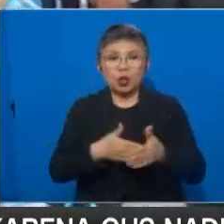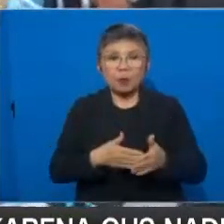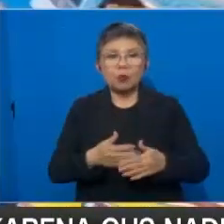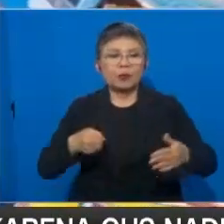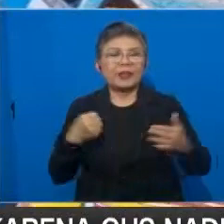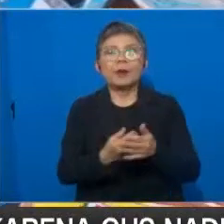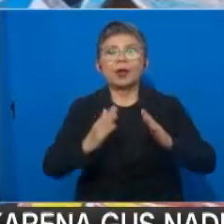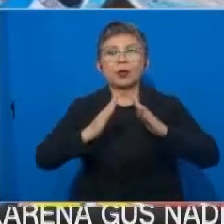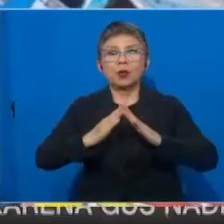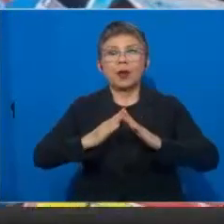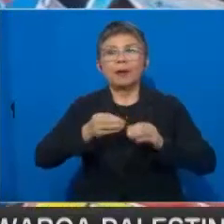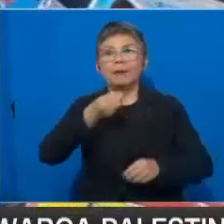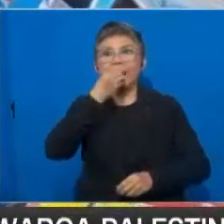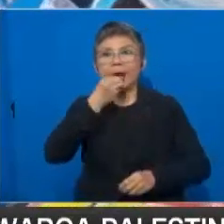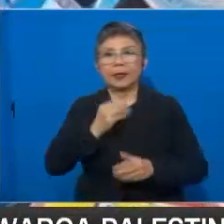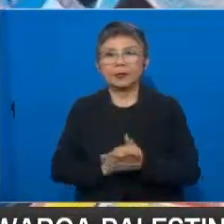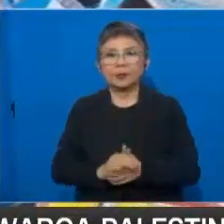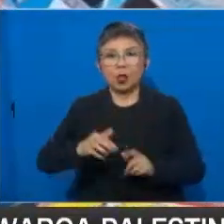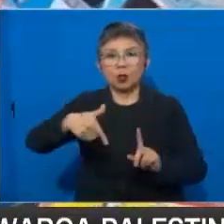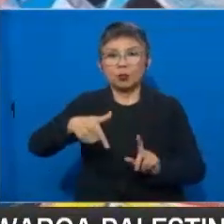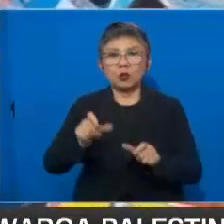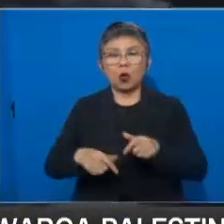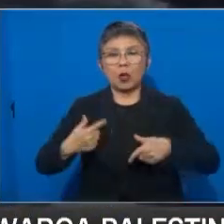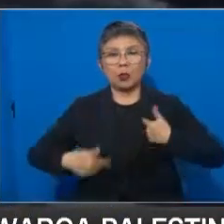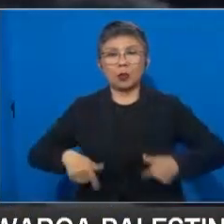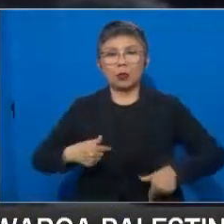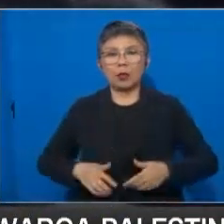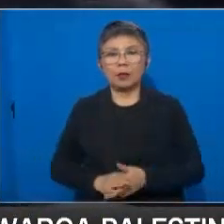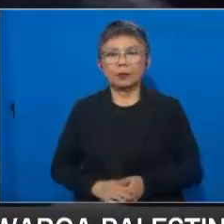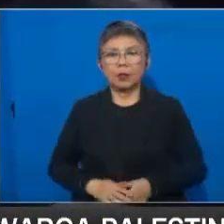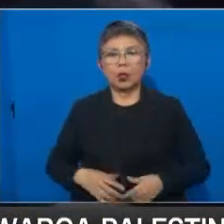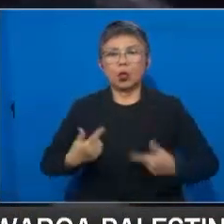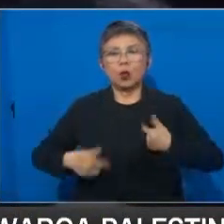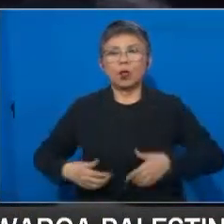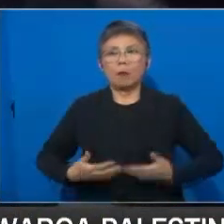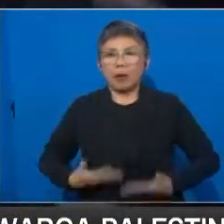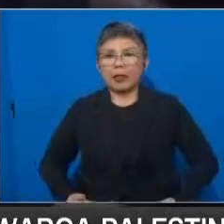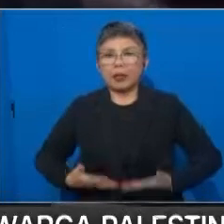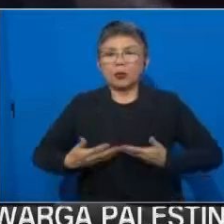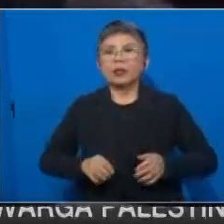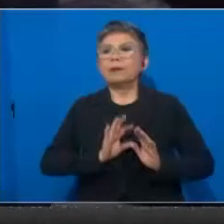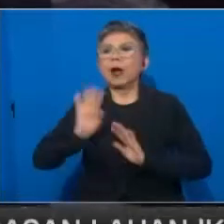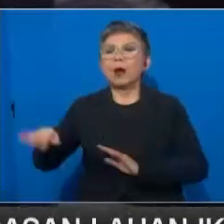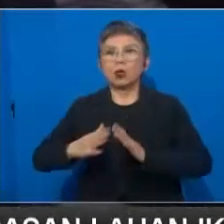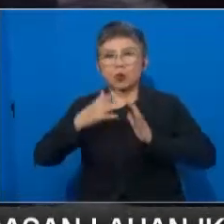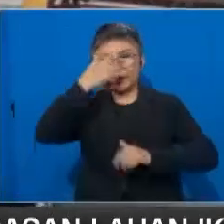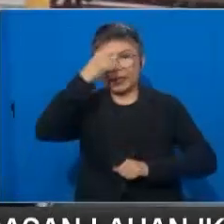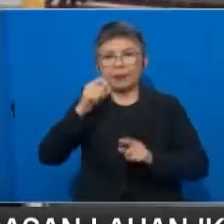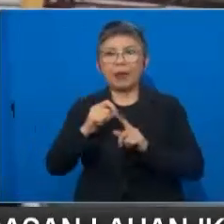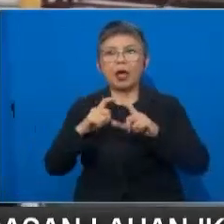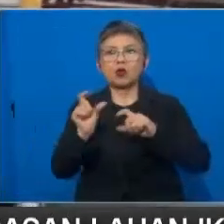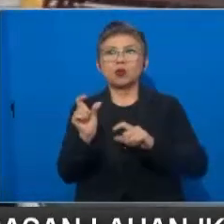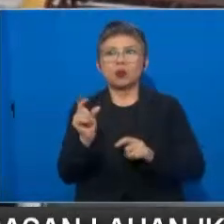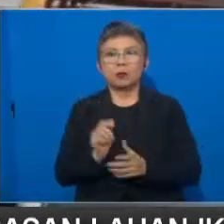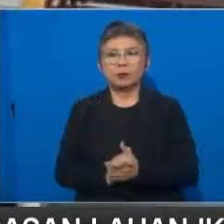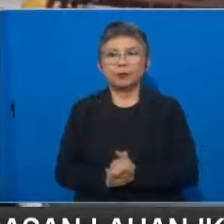makan. Akibat kejadian ini, 17 orang menderita luka. Korban luka berat dan ringan telah dilarikan ke Rumah Sakit Paru Cisarua, sementara